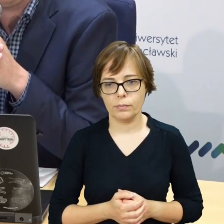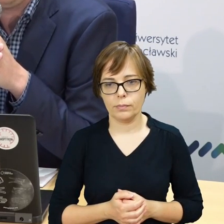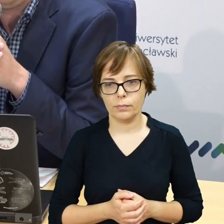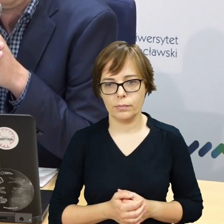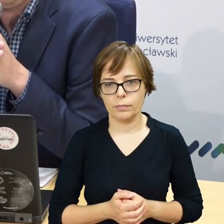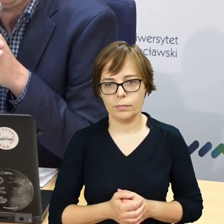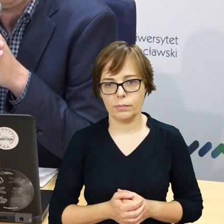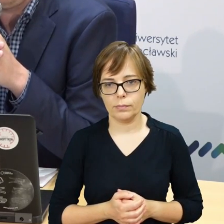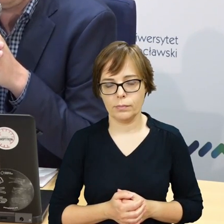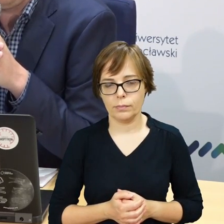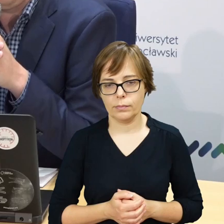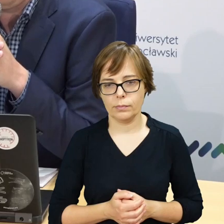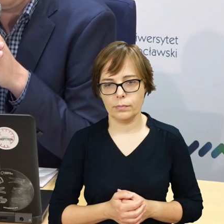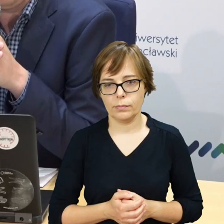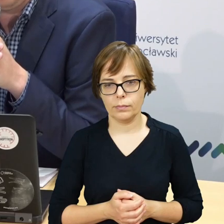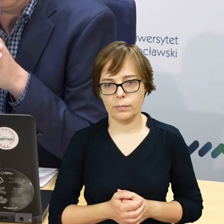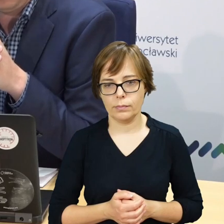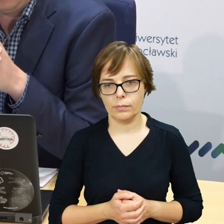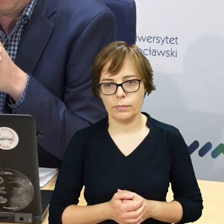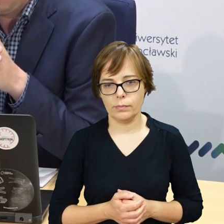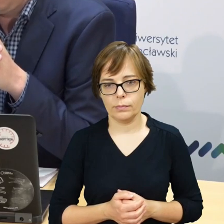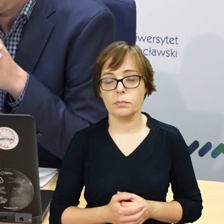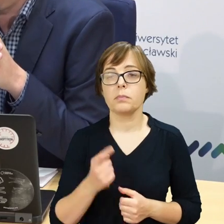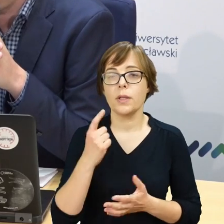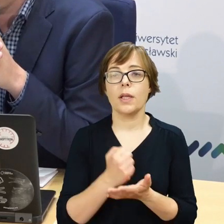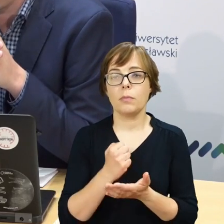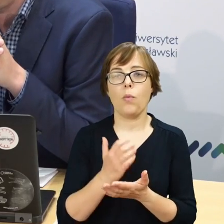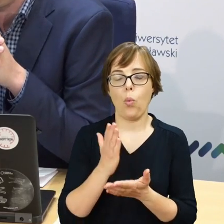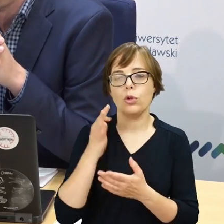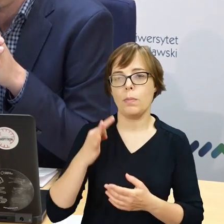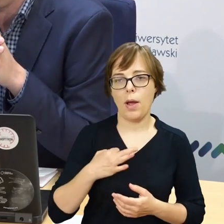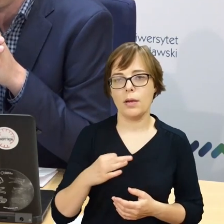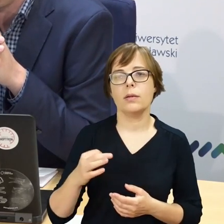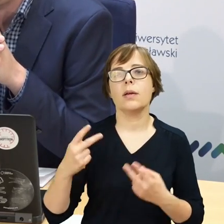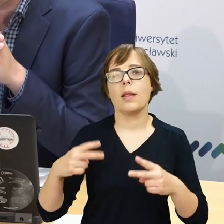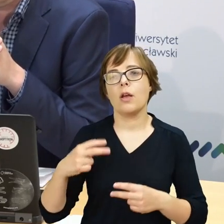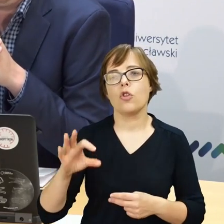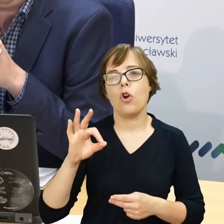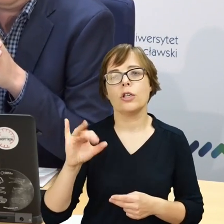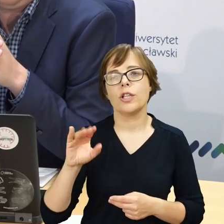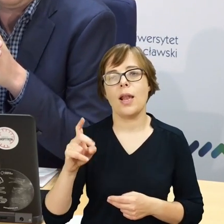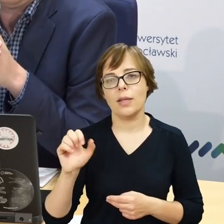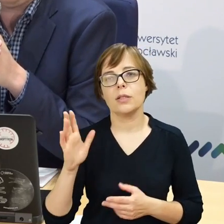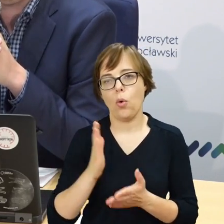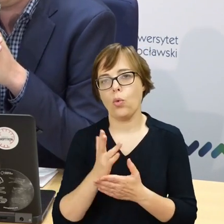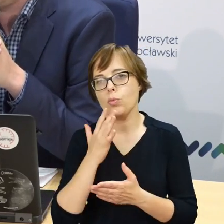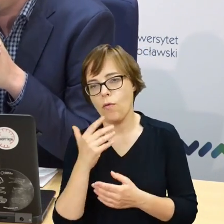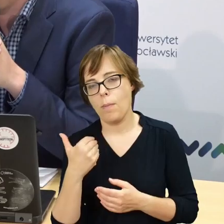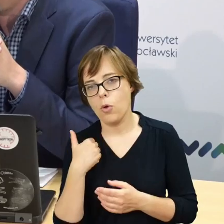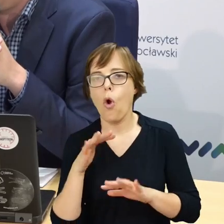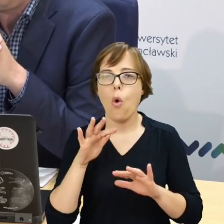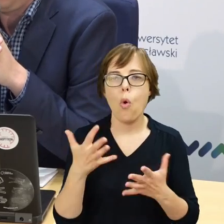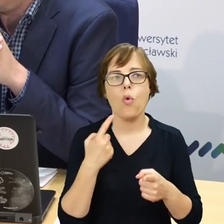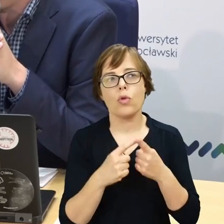w wypowiedzi pani redaktor Siedleckiej, to znaczy to jest gra w kotka i myszkę. Znaczy to jest